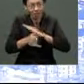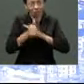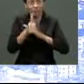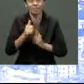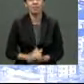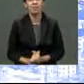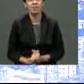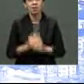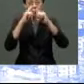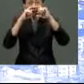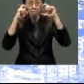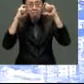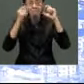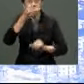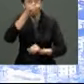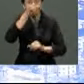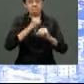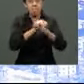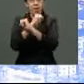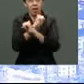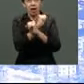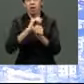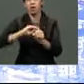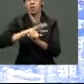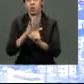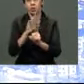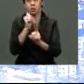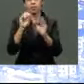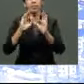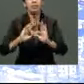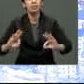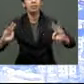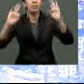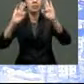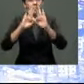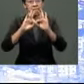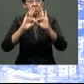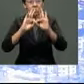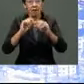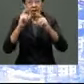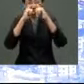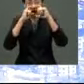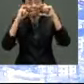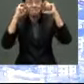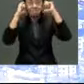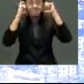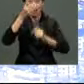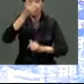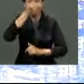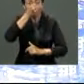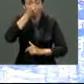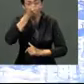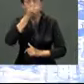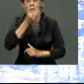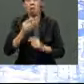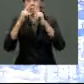คนี้ให้อยู่หมัดเลยนะครับเพราะว่านี่คือสิ่งที่สำคัญเป็นอาภรณ์อย่างหนึ่งที่ต้องติดกายตลอดเวลานะ